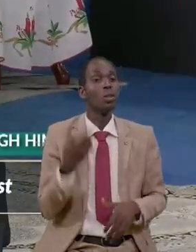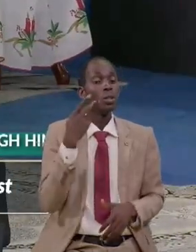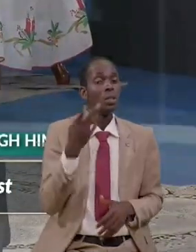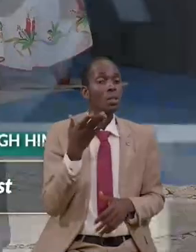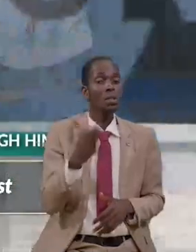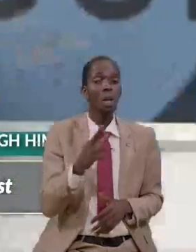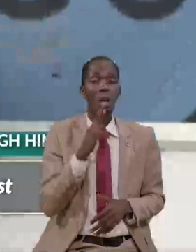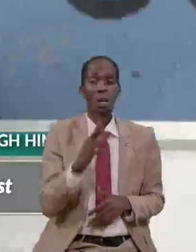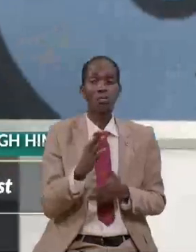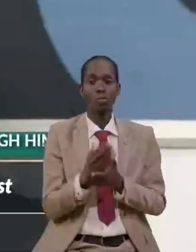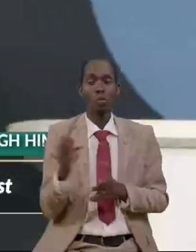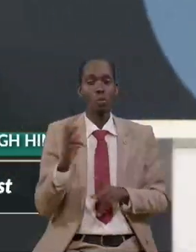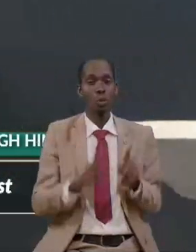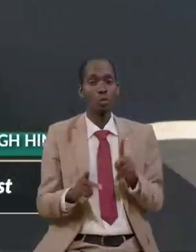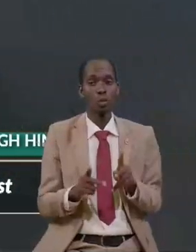gens,